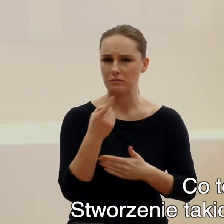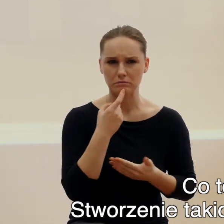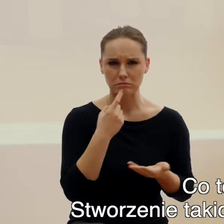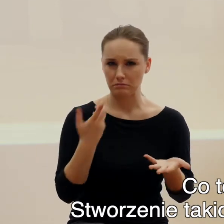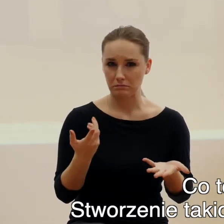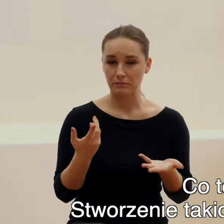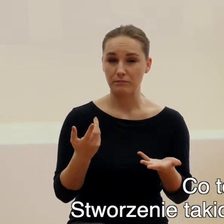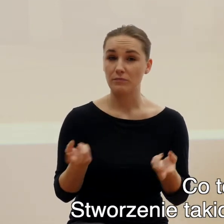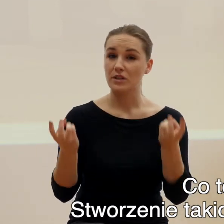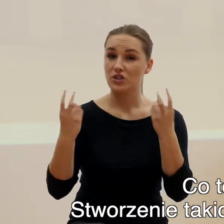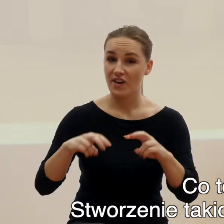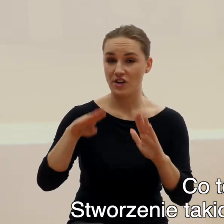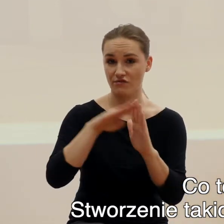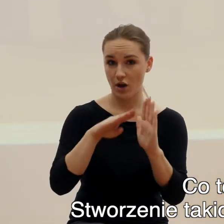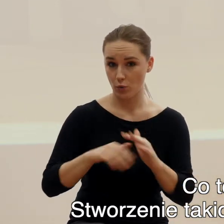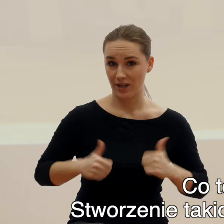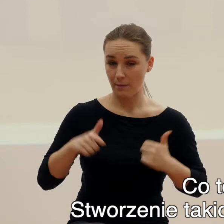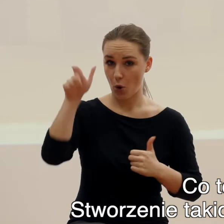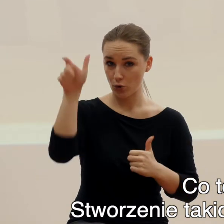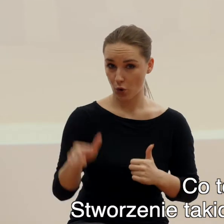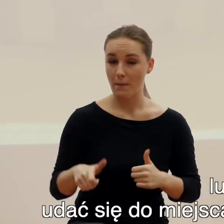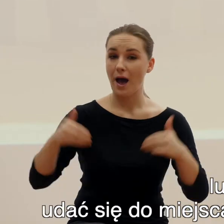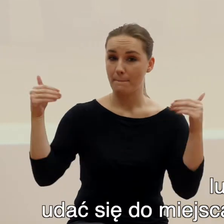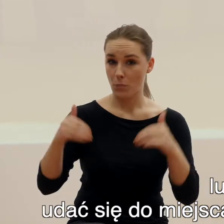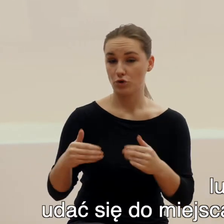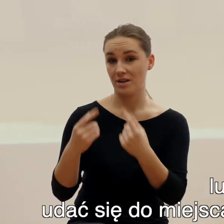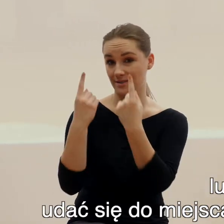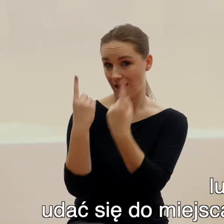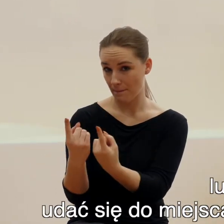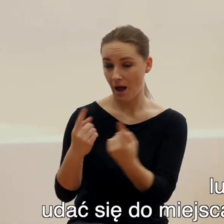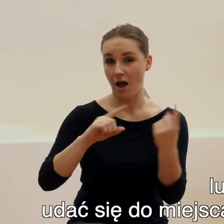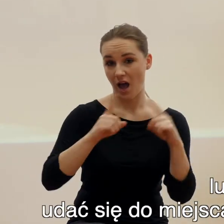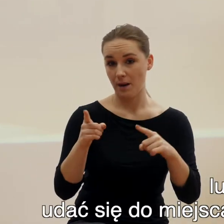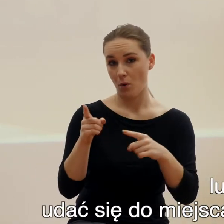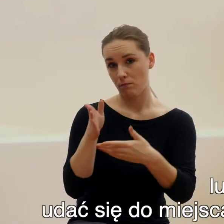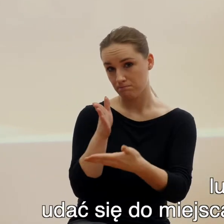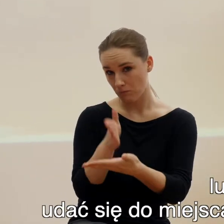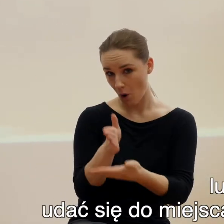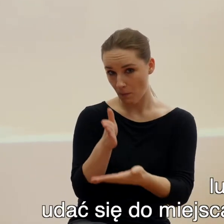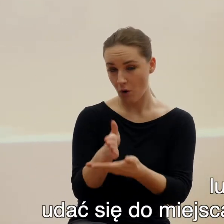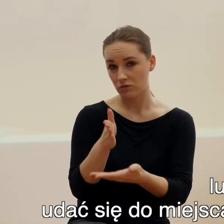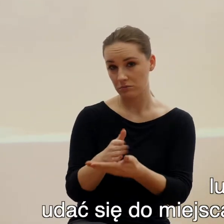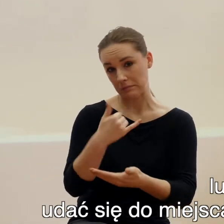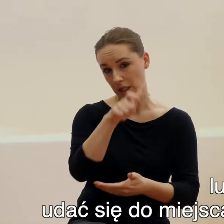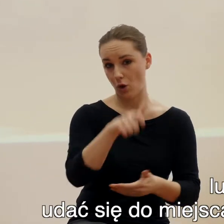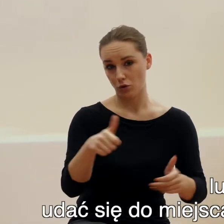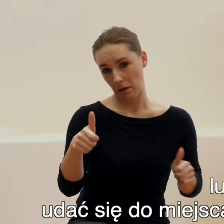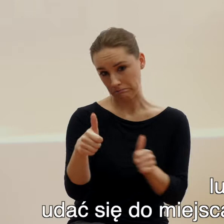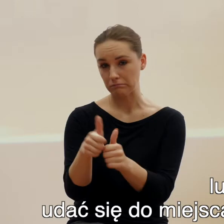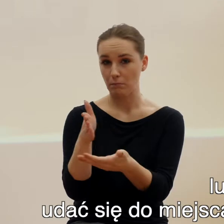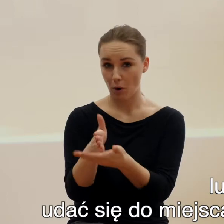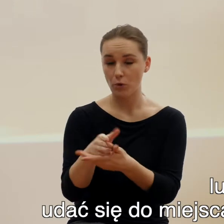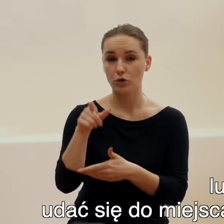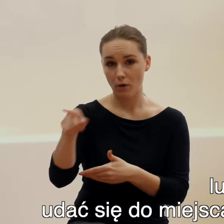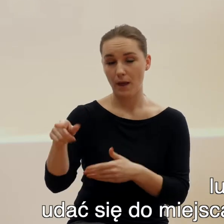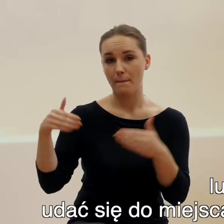takich warunków, aby osoba mogła samodzielnie lub z pomocą jakiejś innej osoby udać